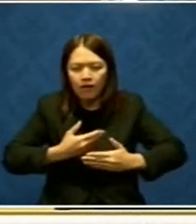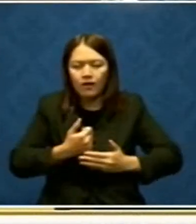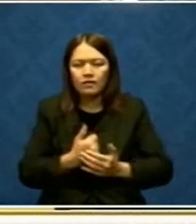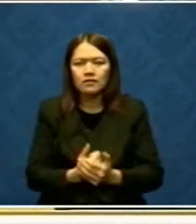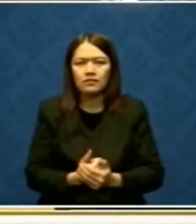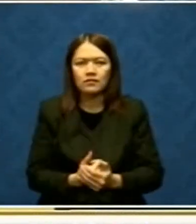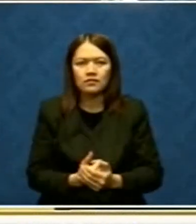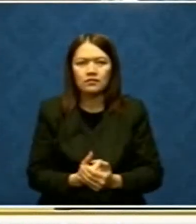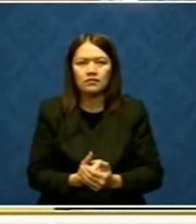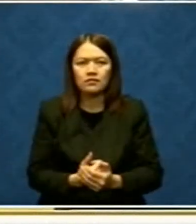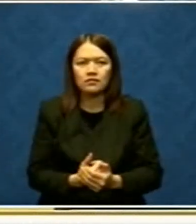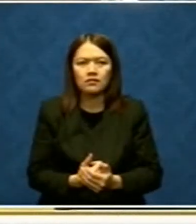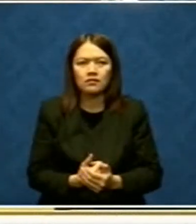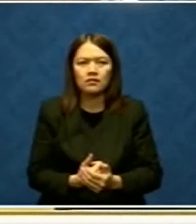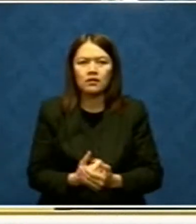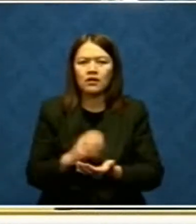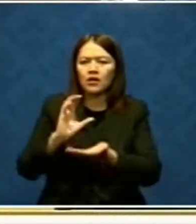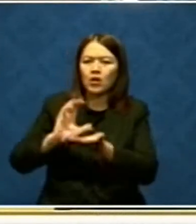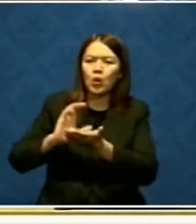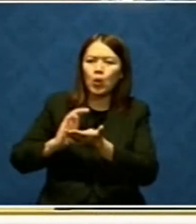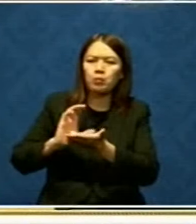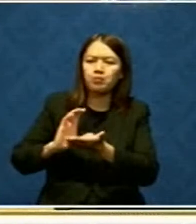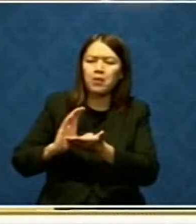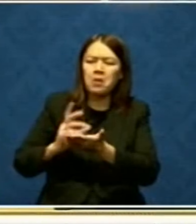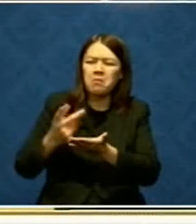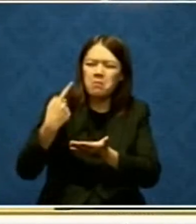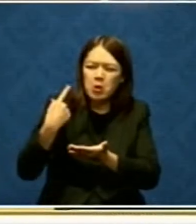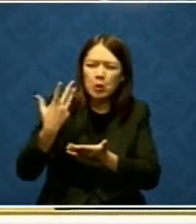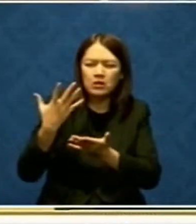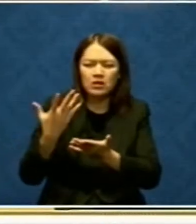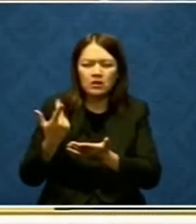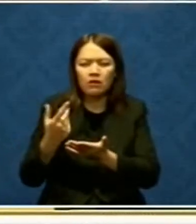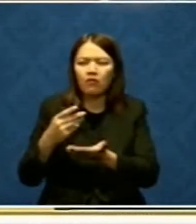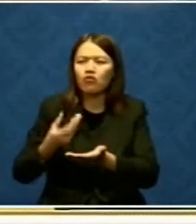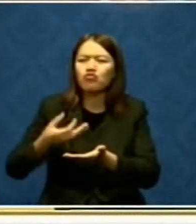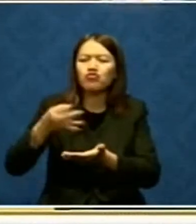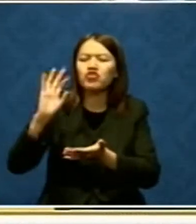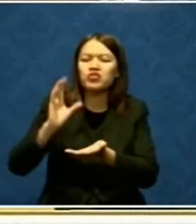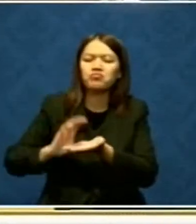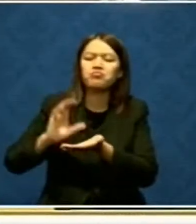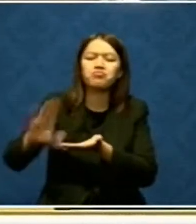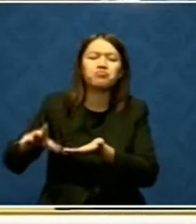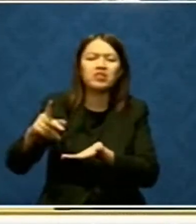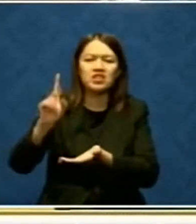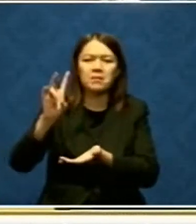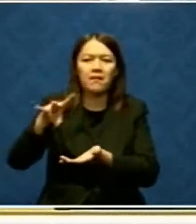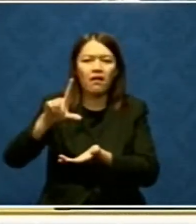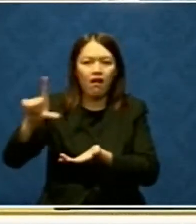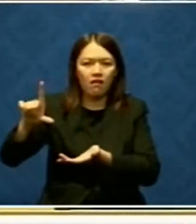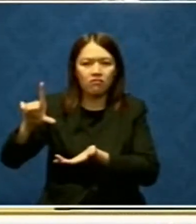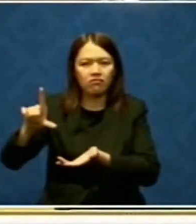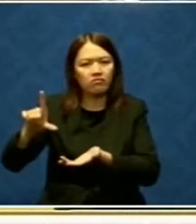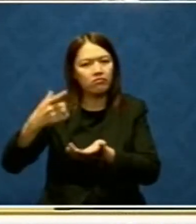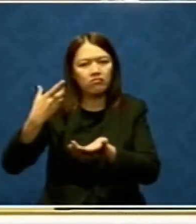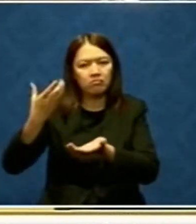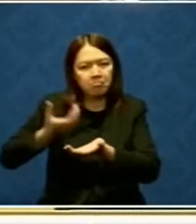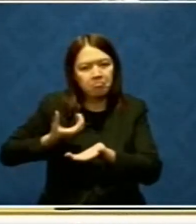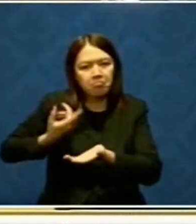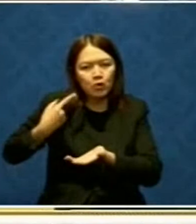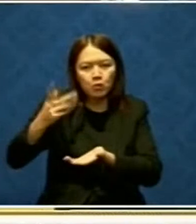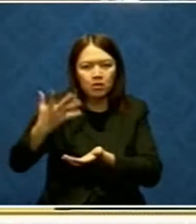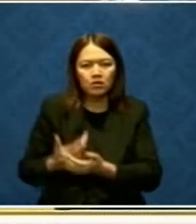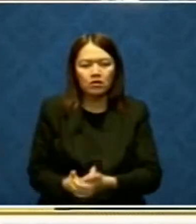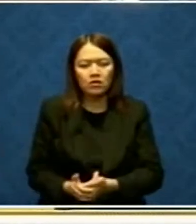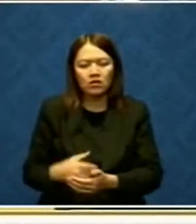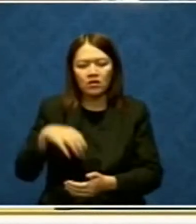ทศเขางบประมาณก็ไม่ได้ใช้ไปโดยเปล่าประโยชน์แบบเรานี่เอาเงินไปทิ้งฟรีๆแล้วครับ 7,000 ล้านเนี่ยไม่ได้อะไรเลยกองทัพเรือเคยออกมา